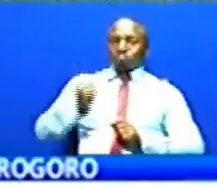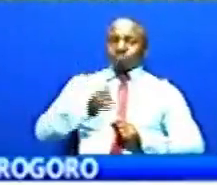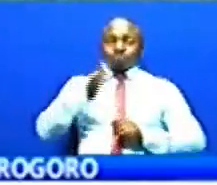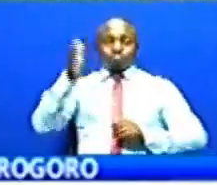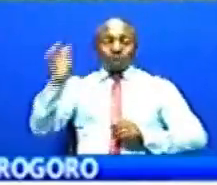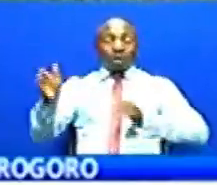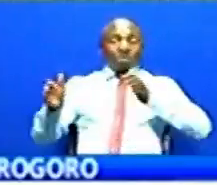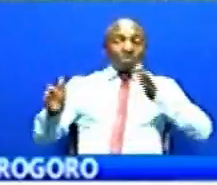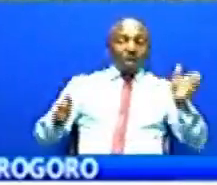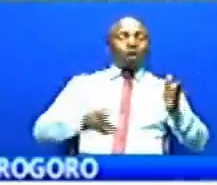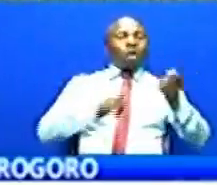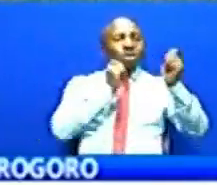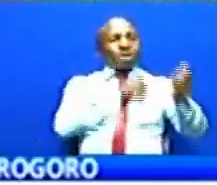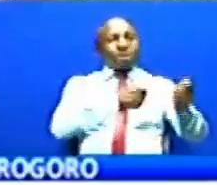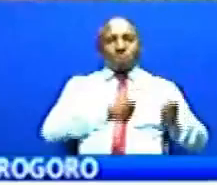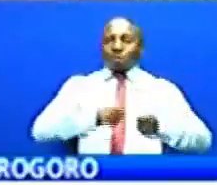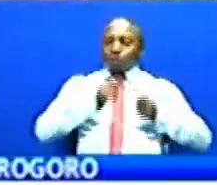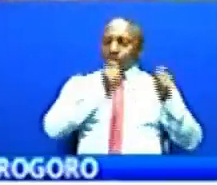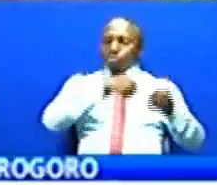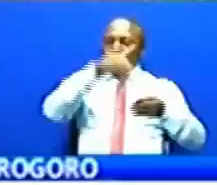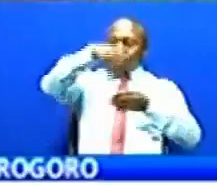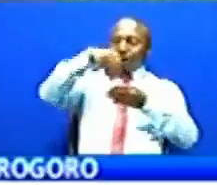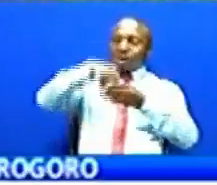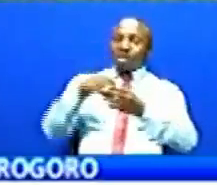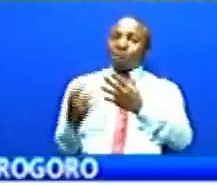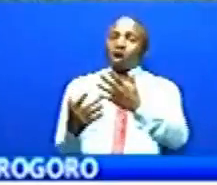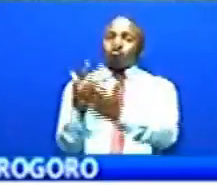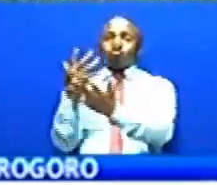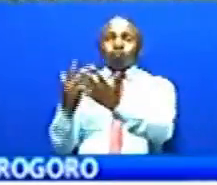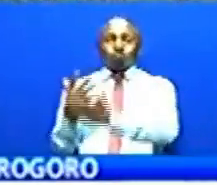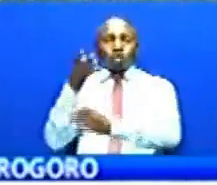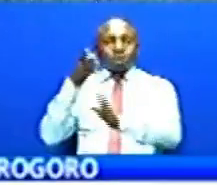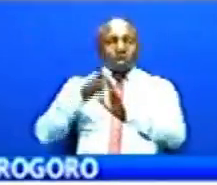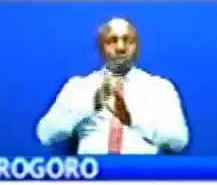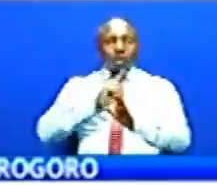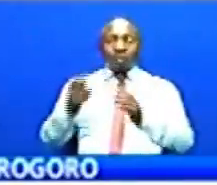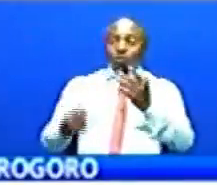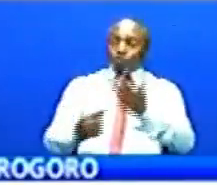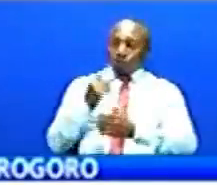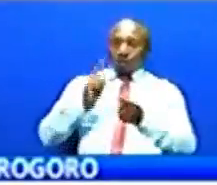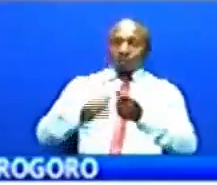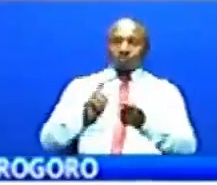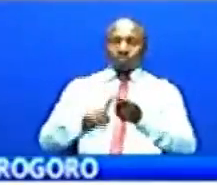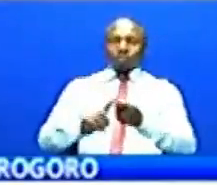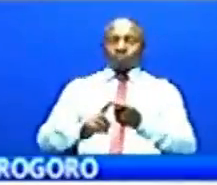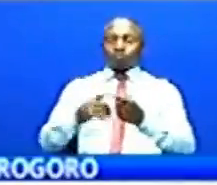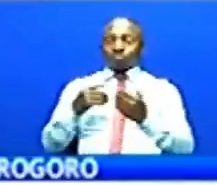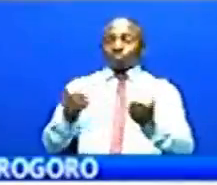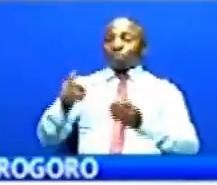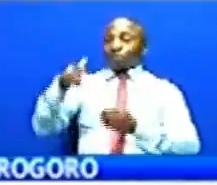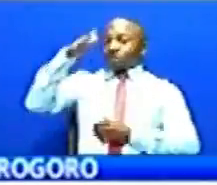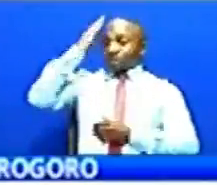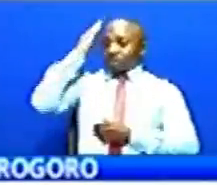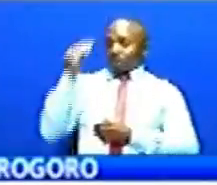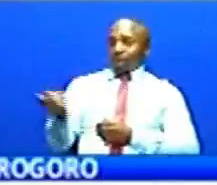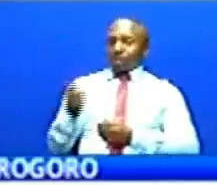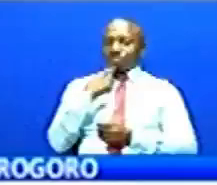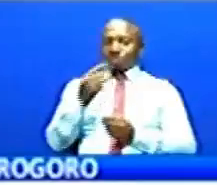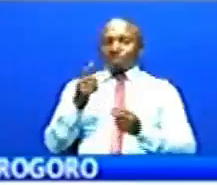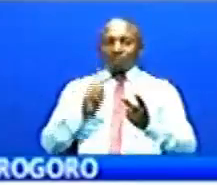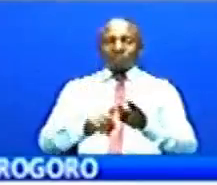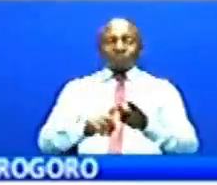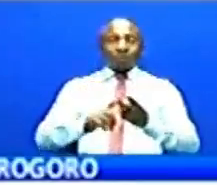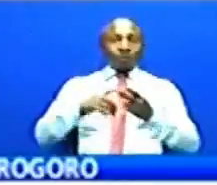heka mbili walime, wapande migugu, hivi vitu havitatokea. Serikali wilayani humo